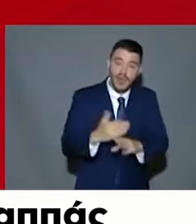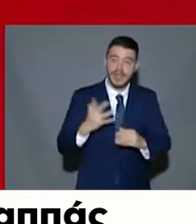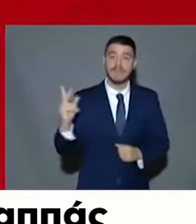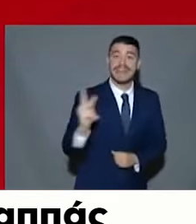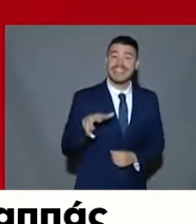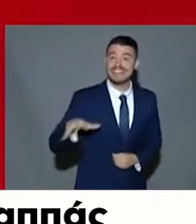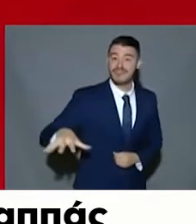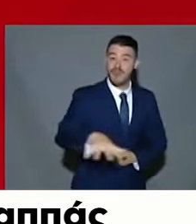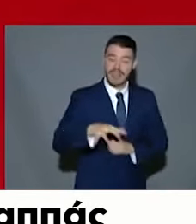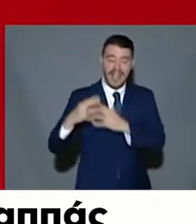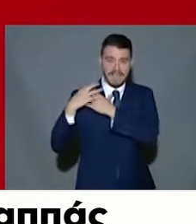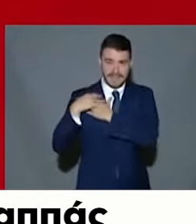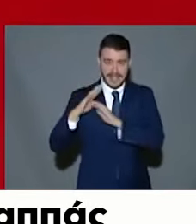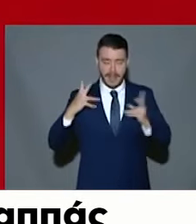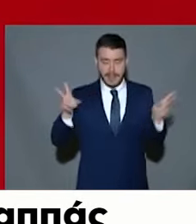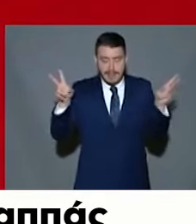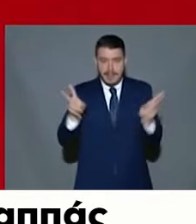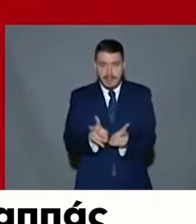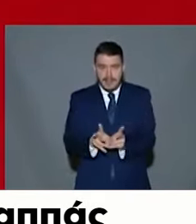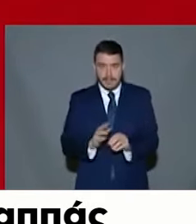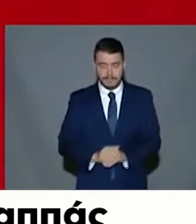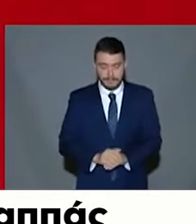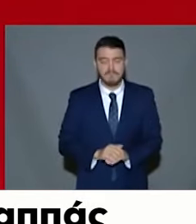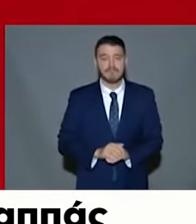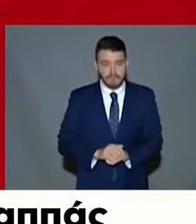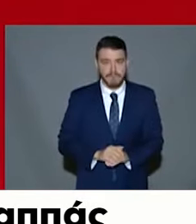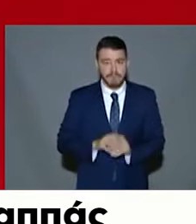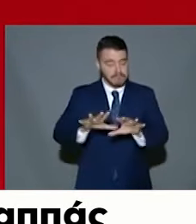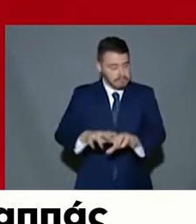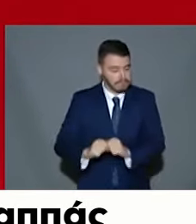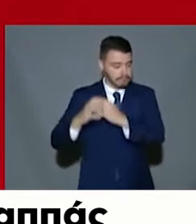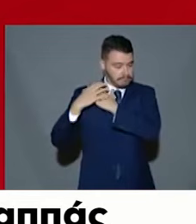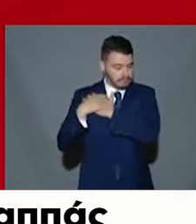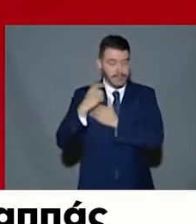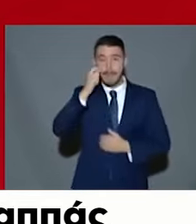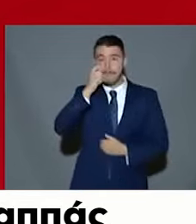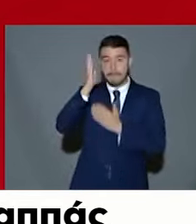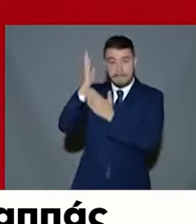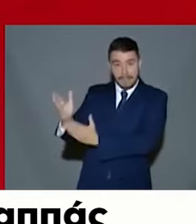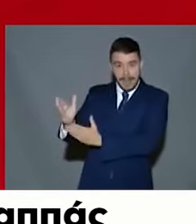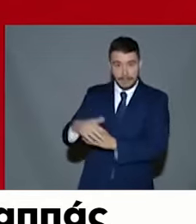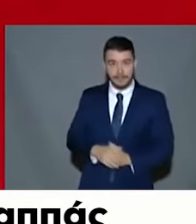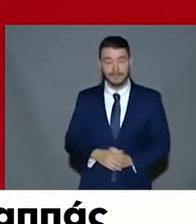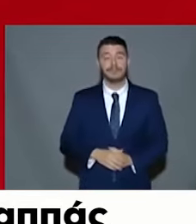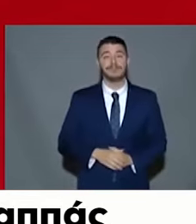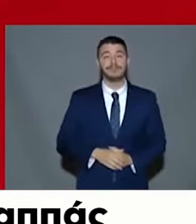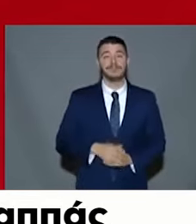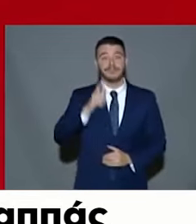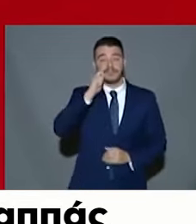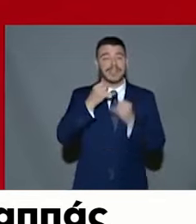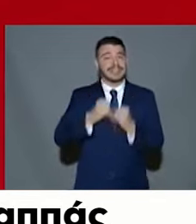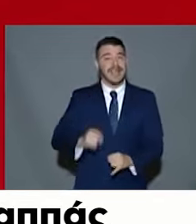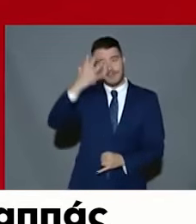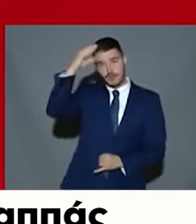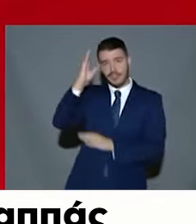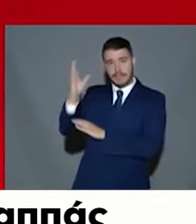Ναι, μας ακούει. Ακούμε τώρα τον Τάσο Παπά. Τάσο, σε ακούμε τώρα, ναι. Εσύ μίλησες